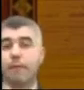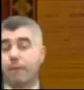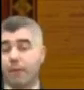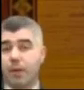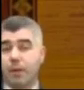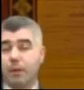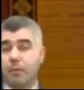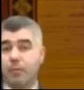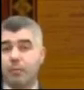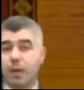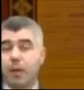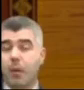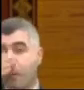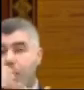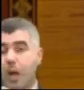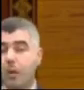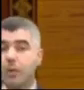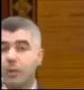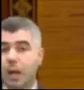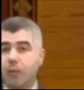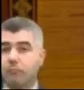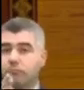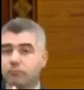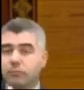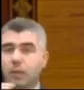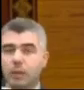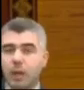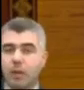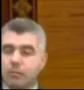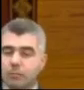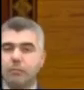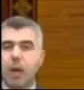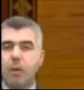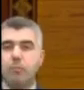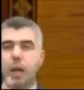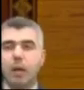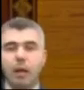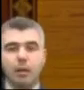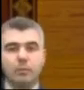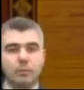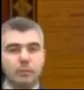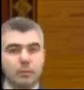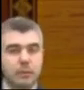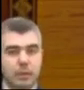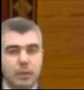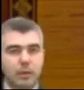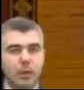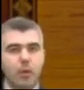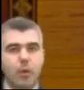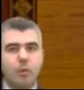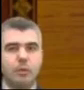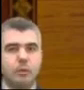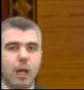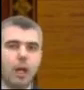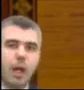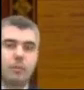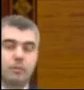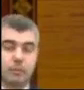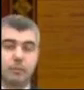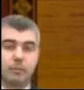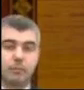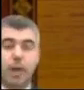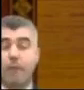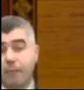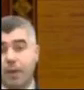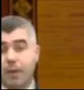هذا الغنى في المغرب وهذا التنوع في عالم يسوده تسود الحروب واللا